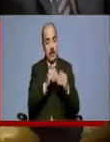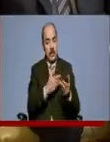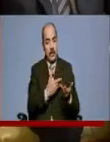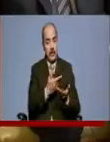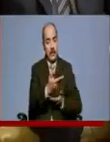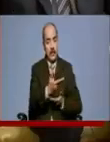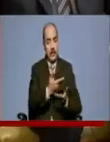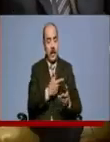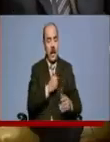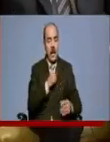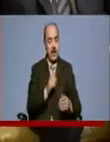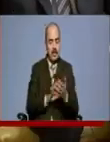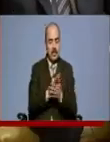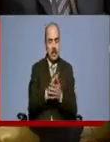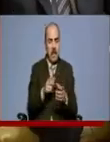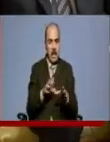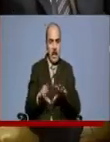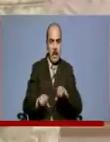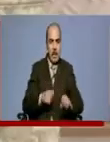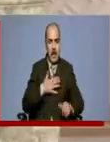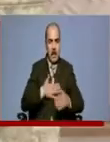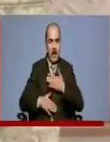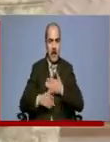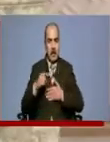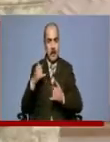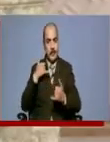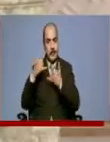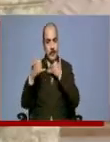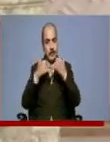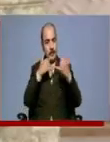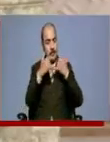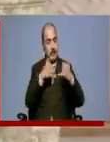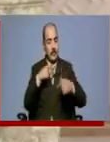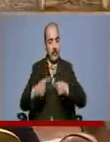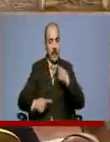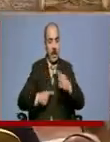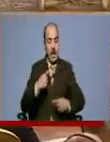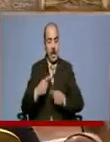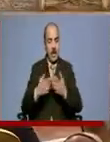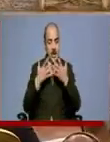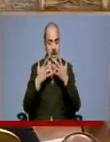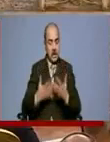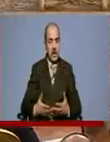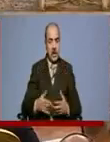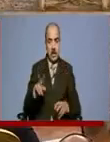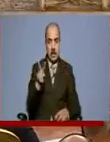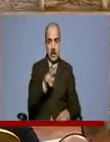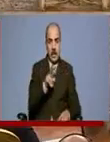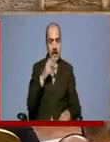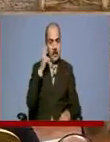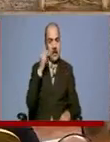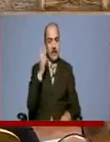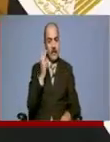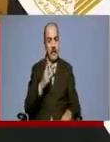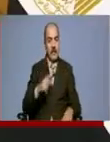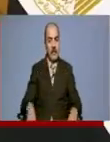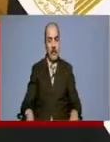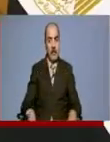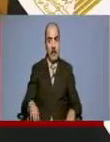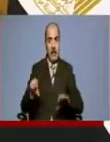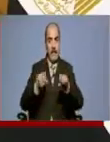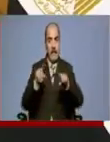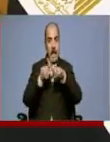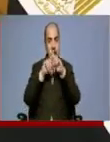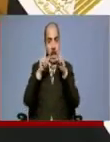ورابطه بكلام سيده الرئيس لما التقى بلينكن فانها تصنفها على انها حدث فريد ثم تستخدمها كستار من دخان